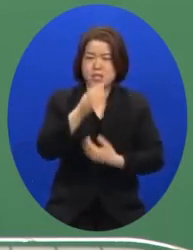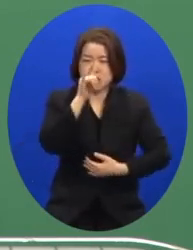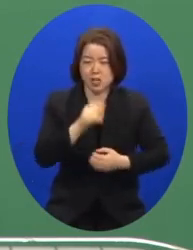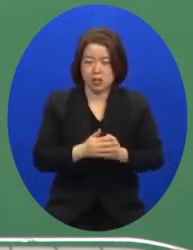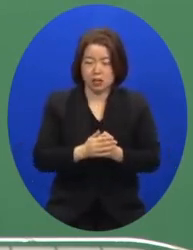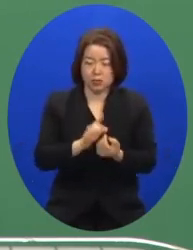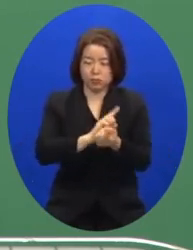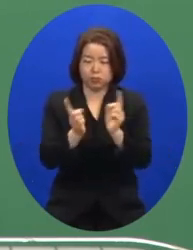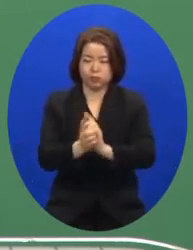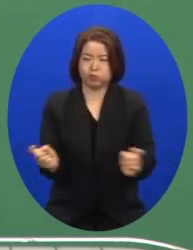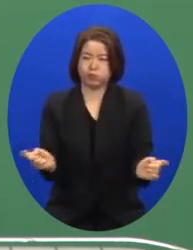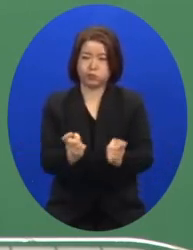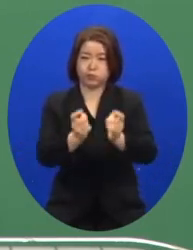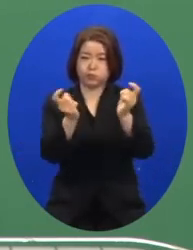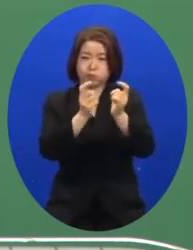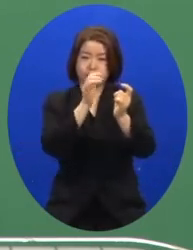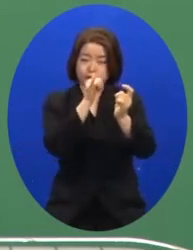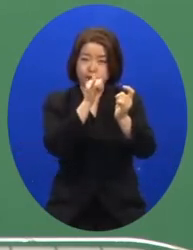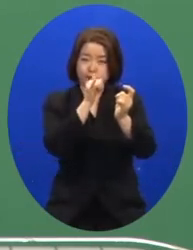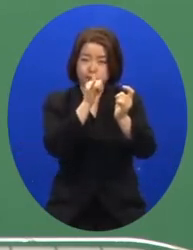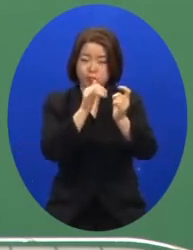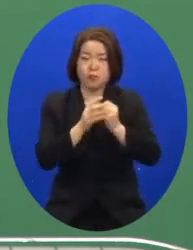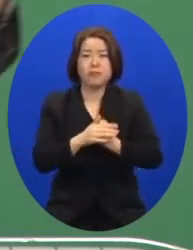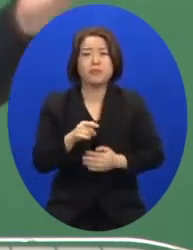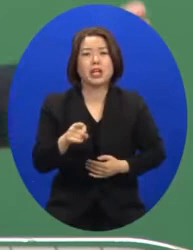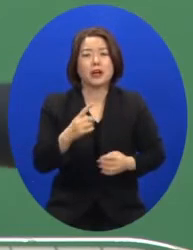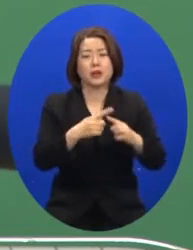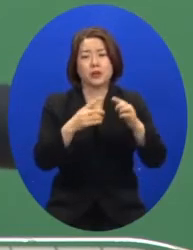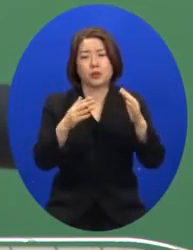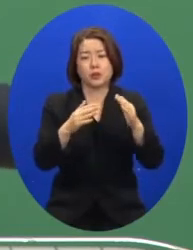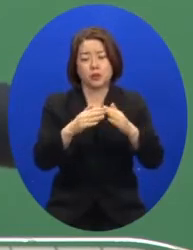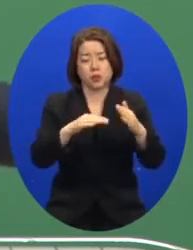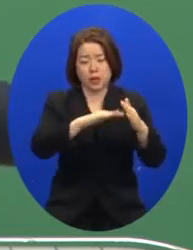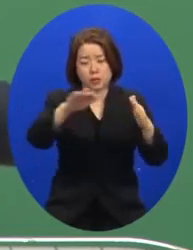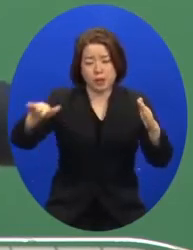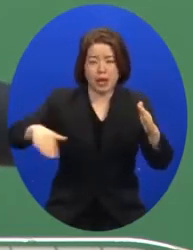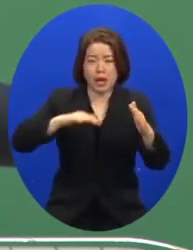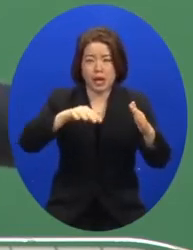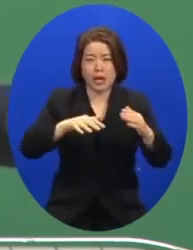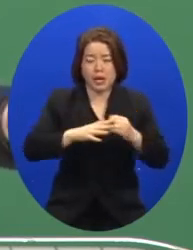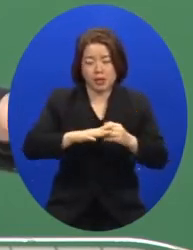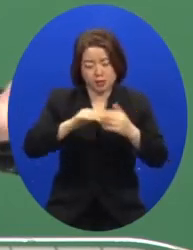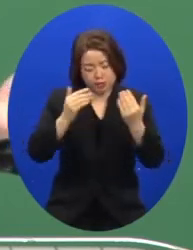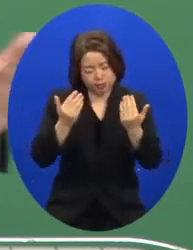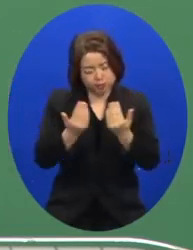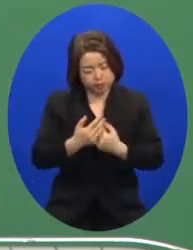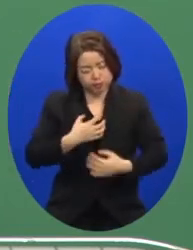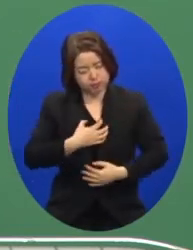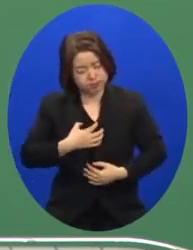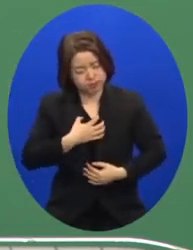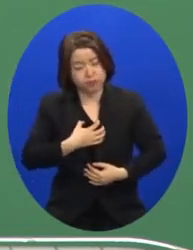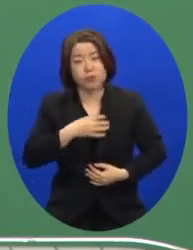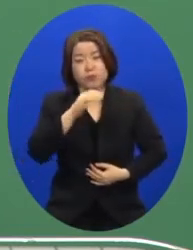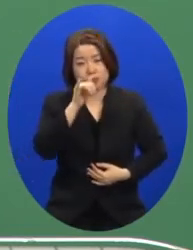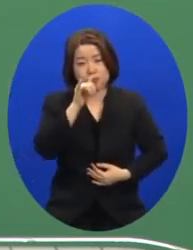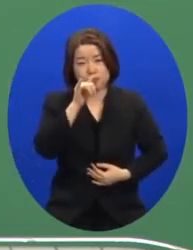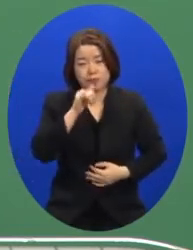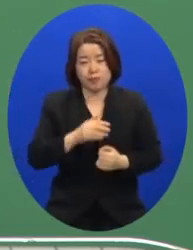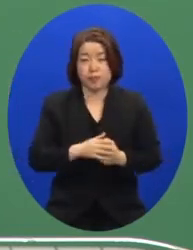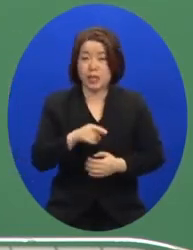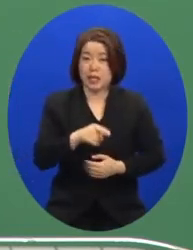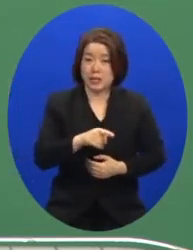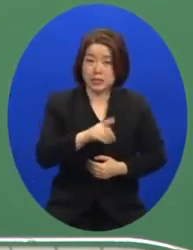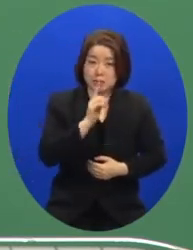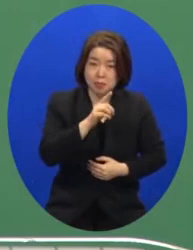싸우는 겁니다 그건 교회 전체의 근심이 되죠 그게 사도 바울에게 까지